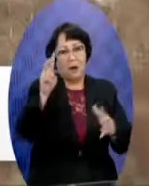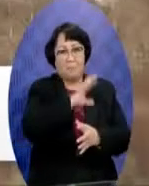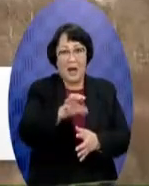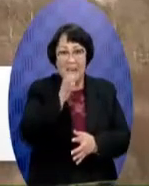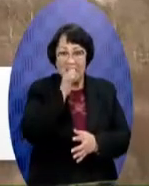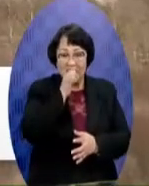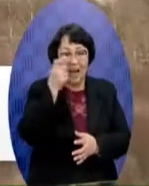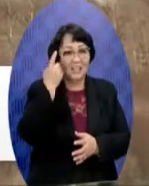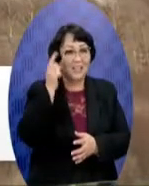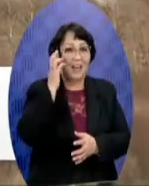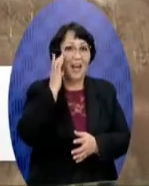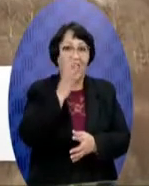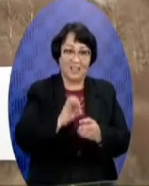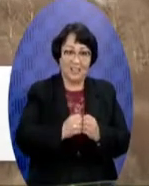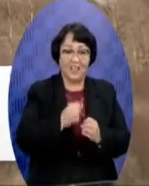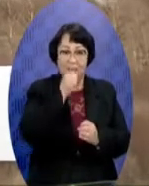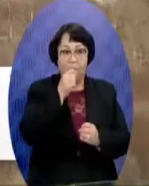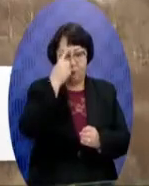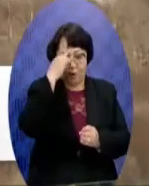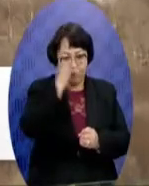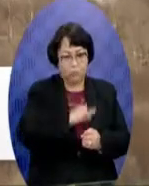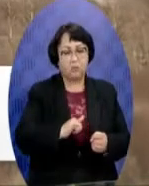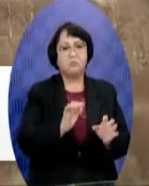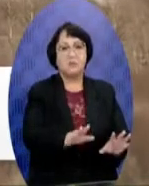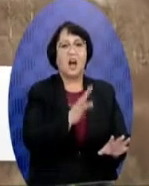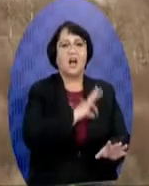хэмнэлт хийж чадвал энэ мөнгийг дотооддоо үлдээх